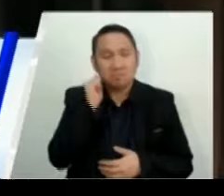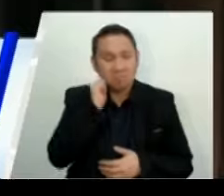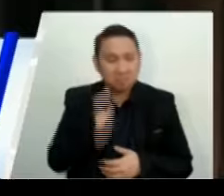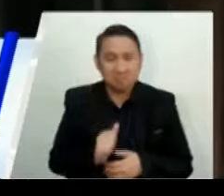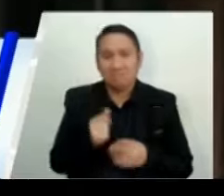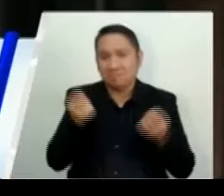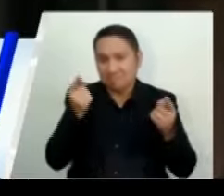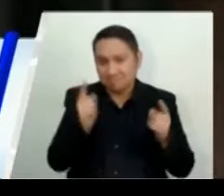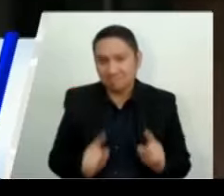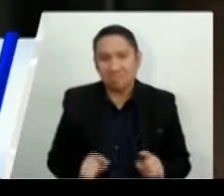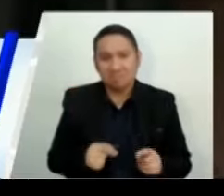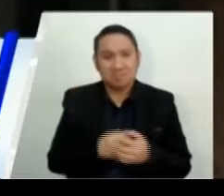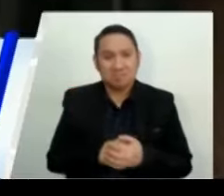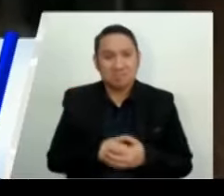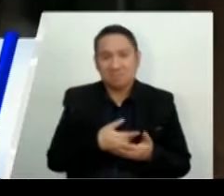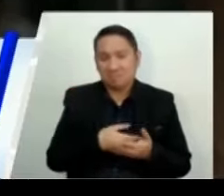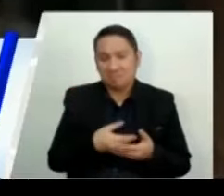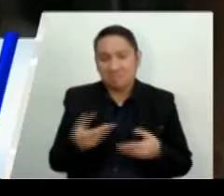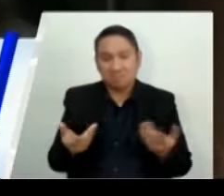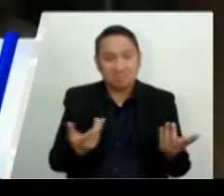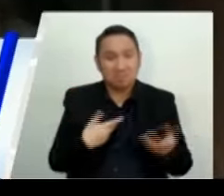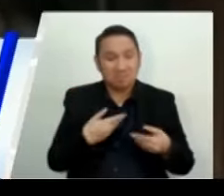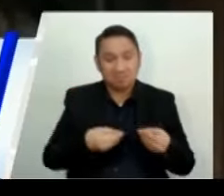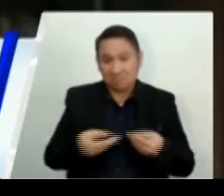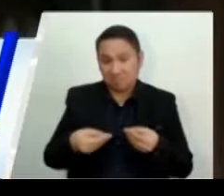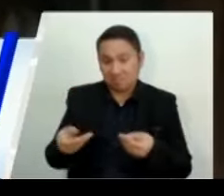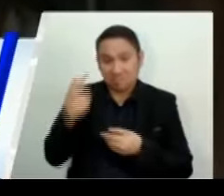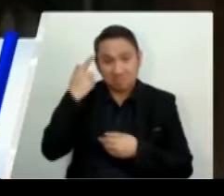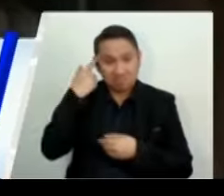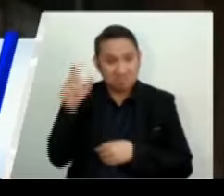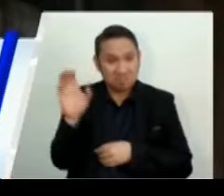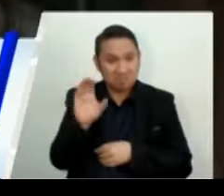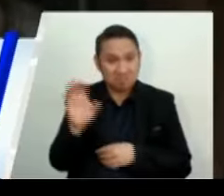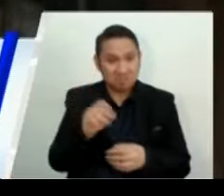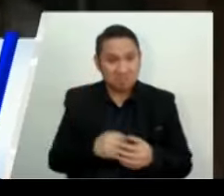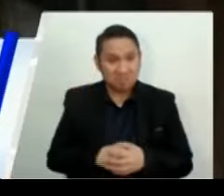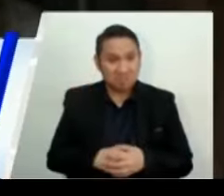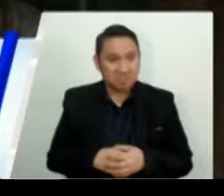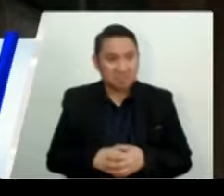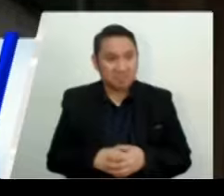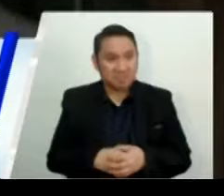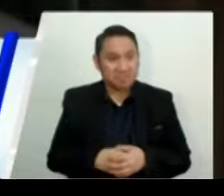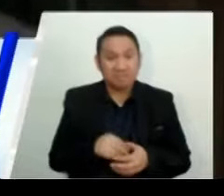season of giving, so lagi ako namimigay talaga pag Pasko. At